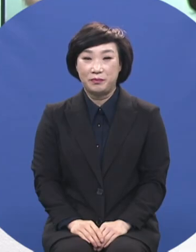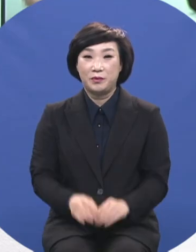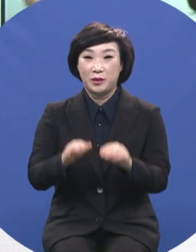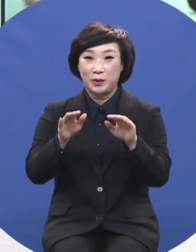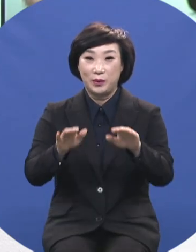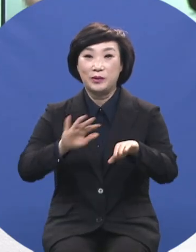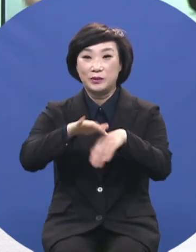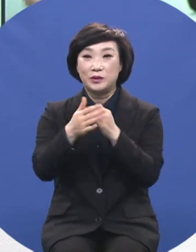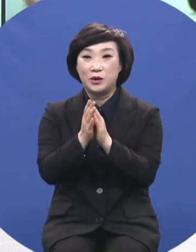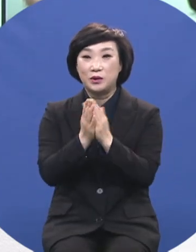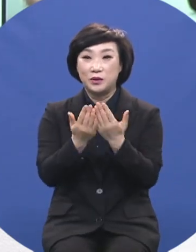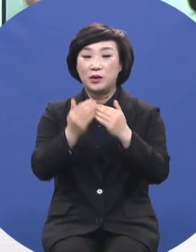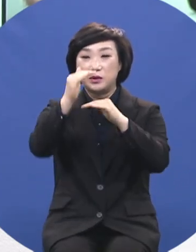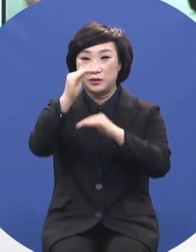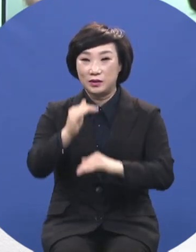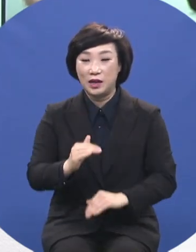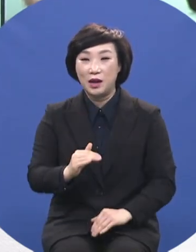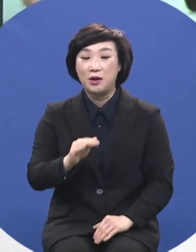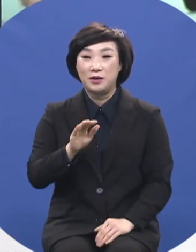본문은